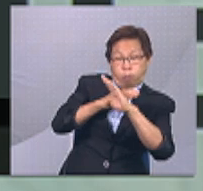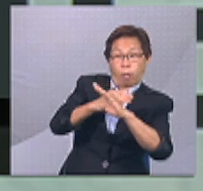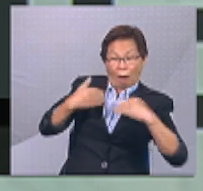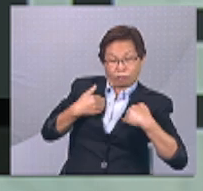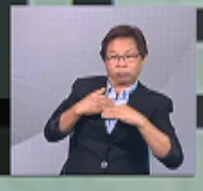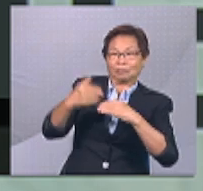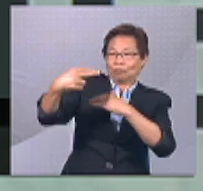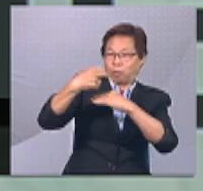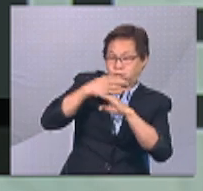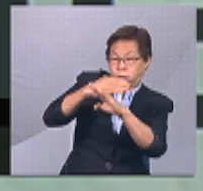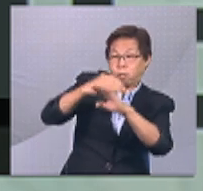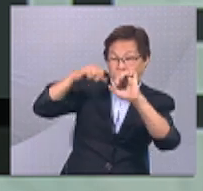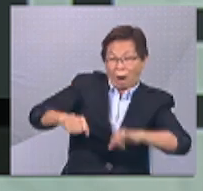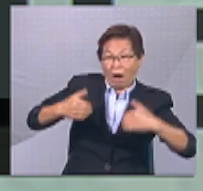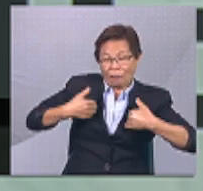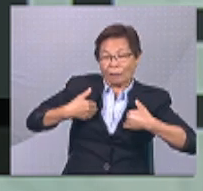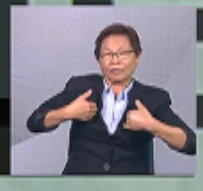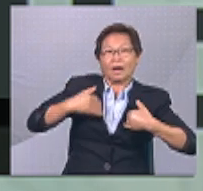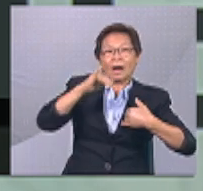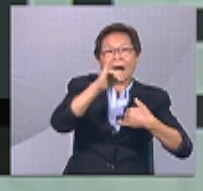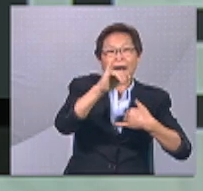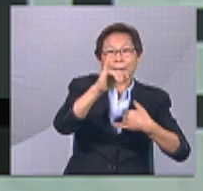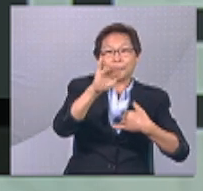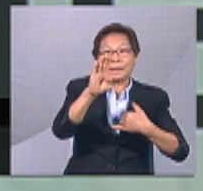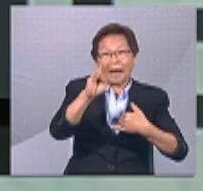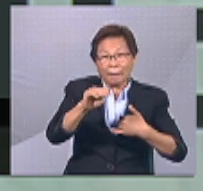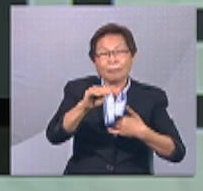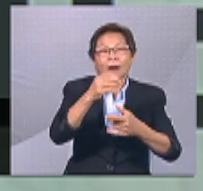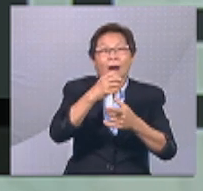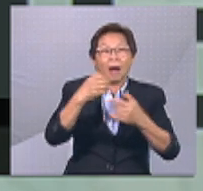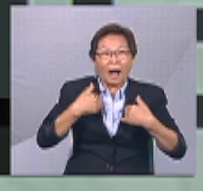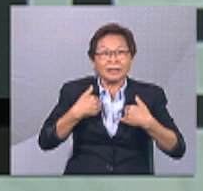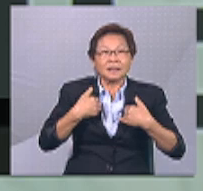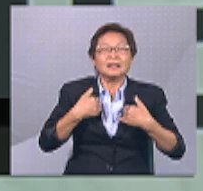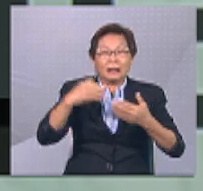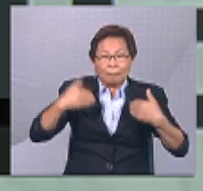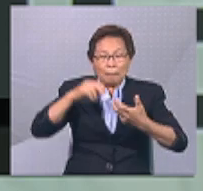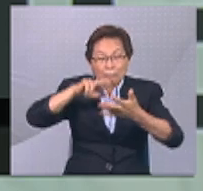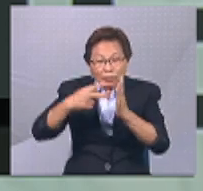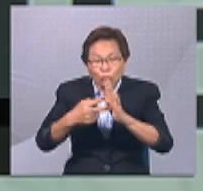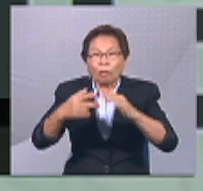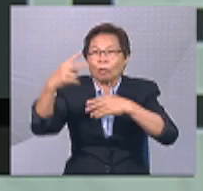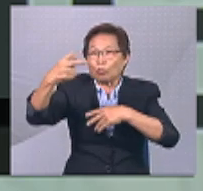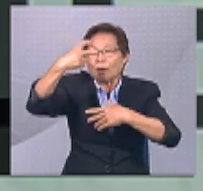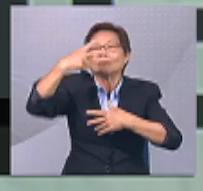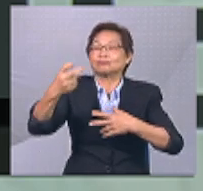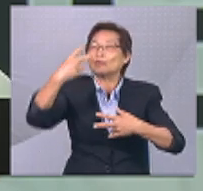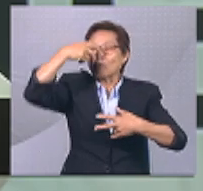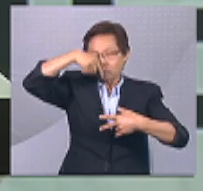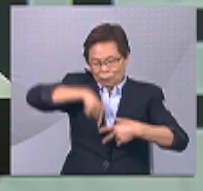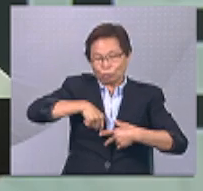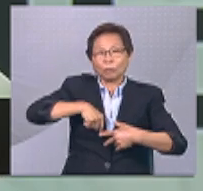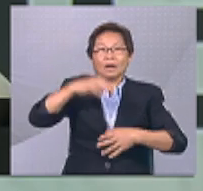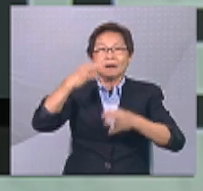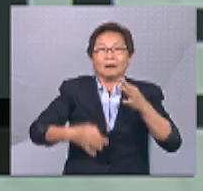sama ada IgM ataupun IgG, maksud dia ada kuman masuk ke badan dia. Kalau kuman tak masuk ke badan dia, dia tak